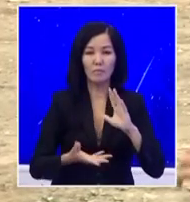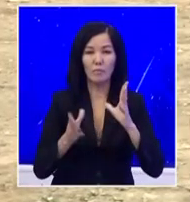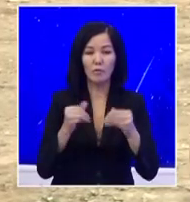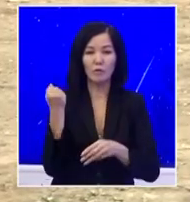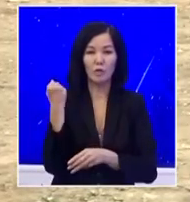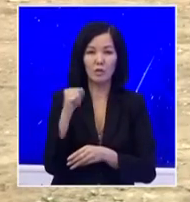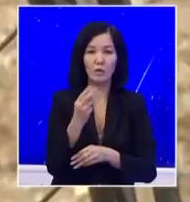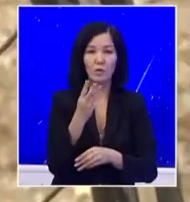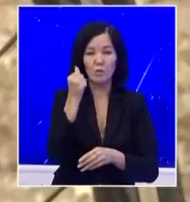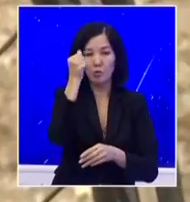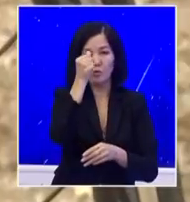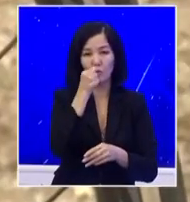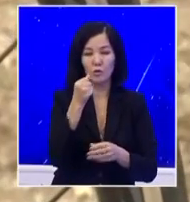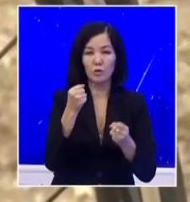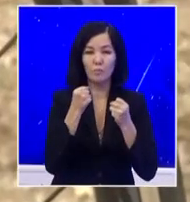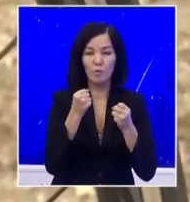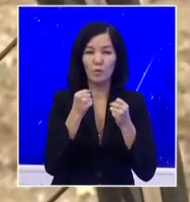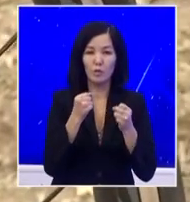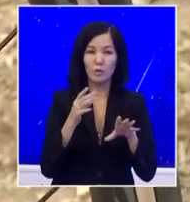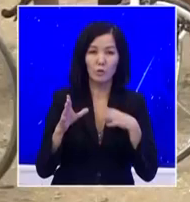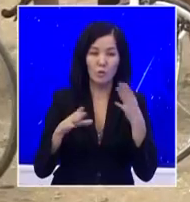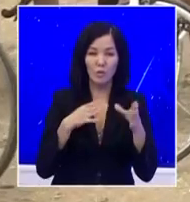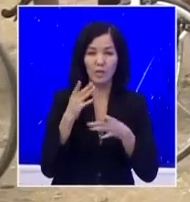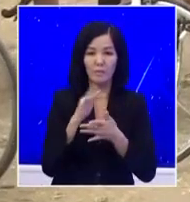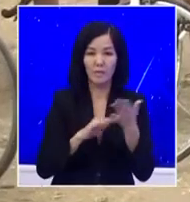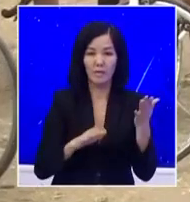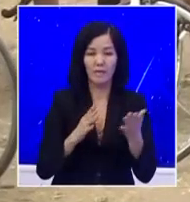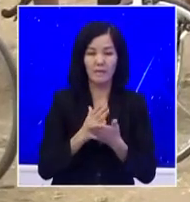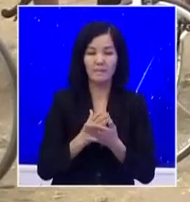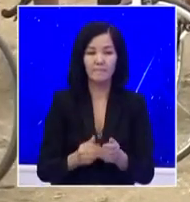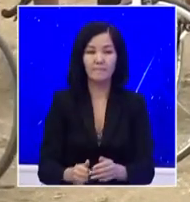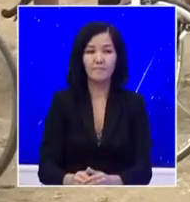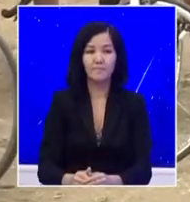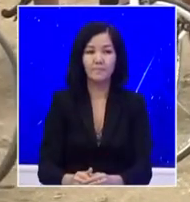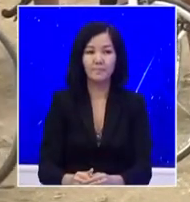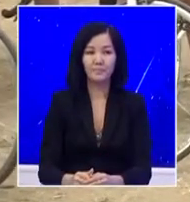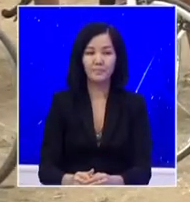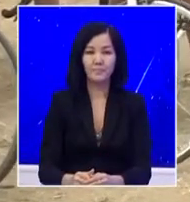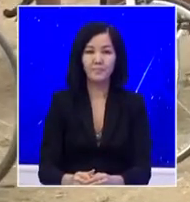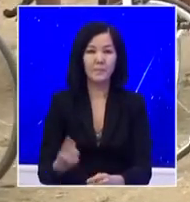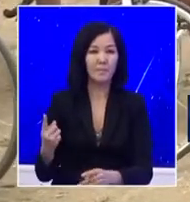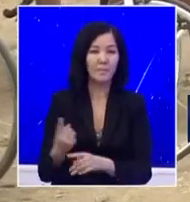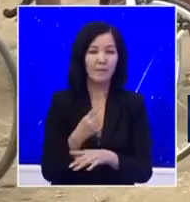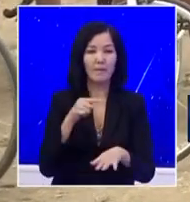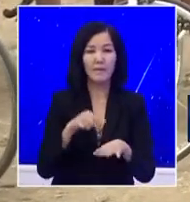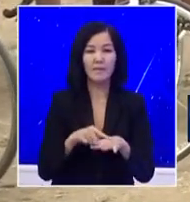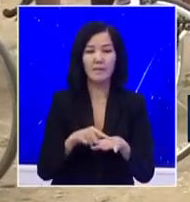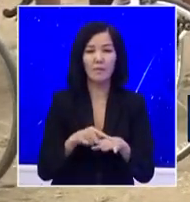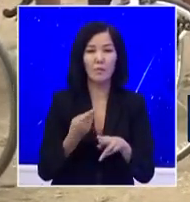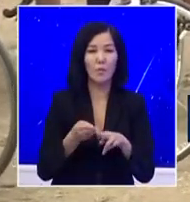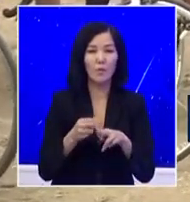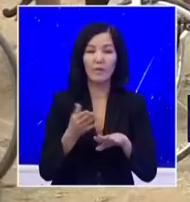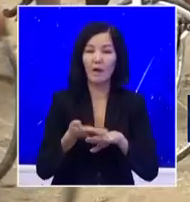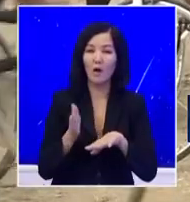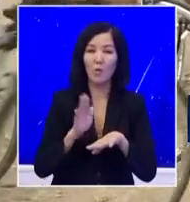ару үш жылдан бері осы спорт түрін серік етіп келеді. Первое ощущение было очень тяжело. Алғашқа әсер мен үшін өте ауыр